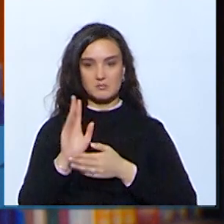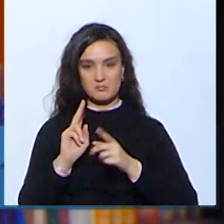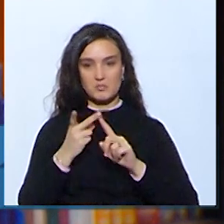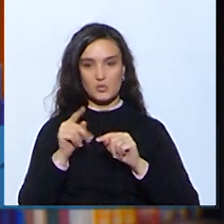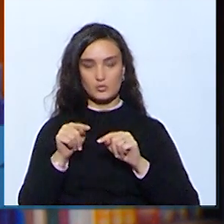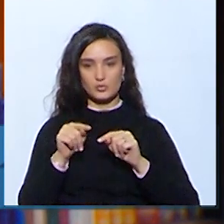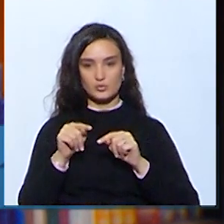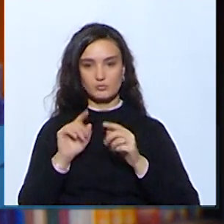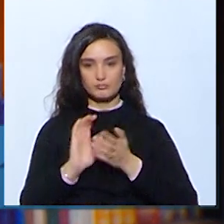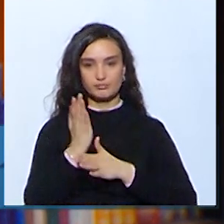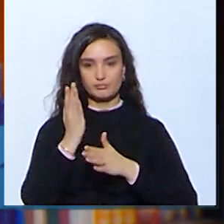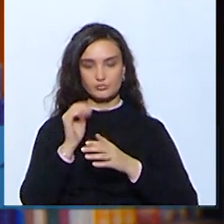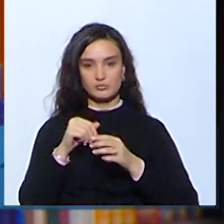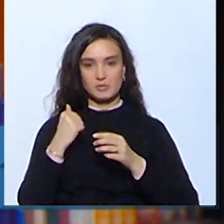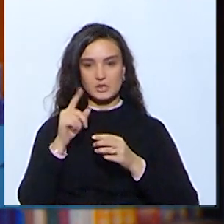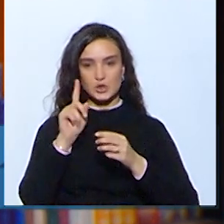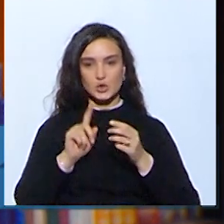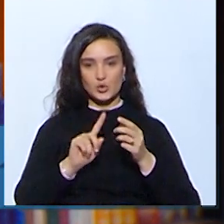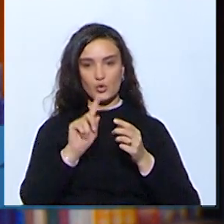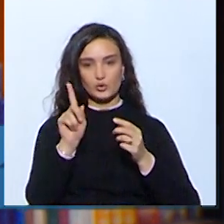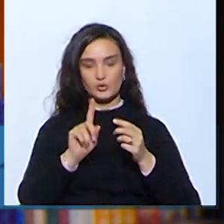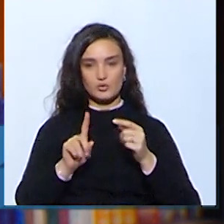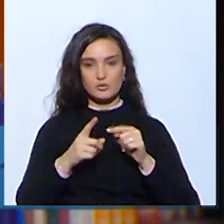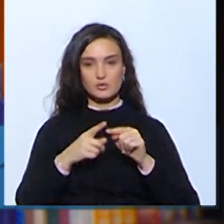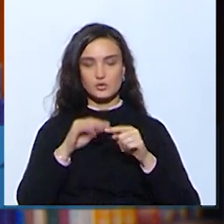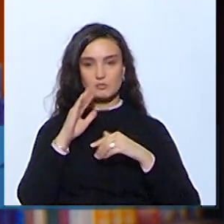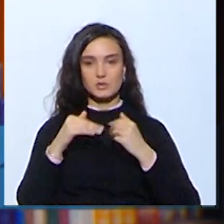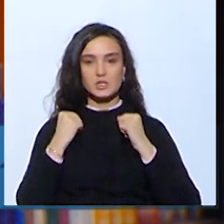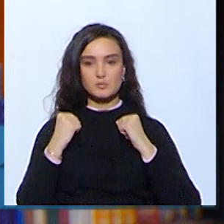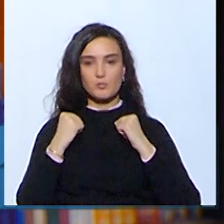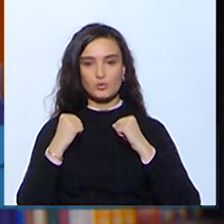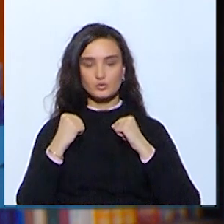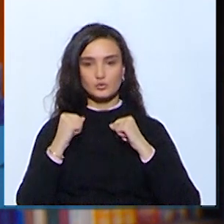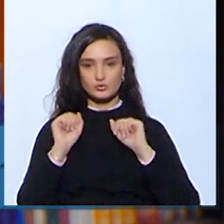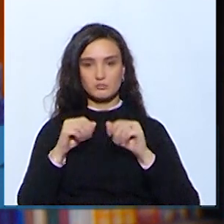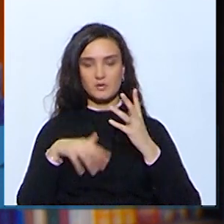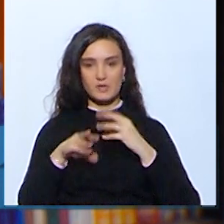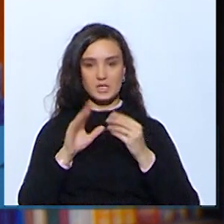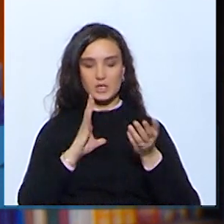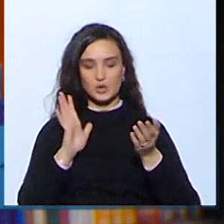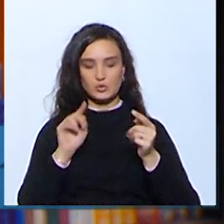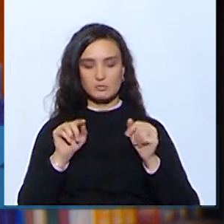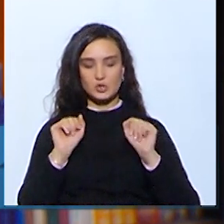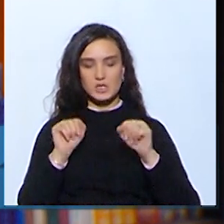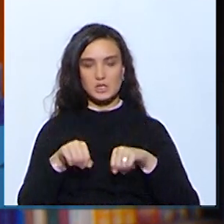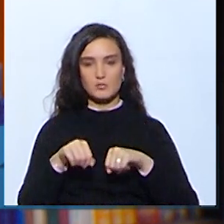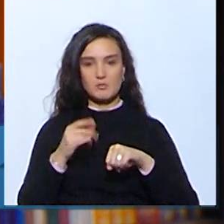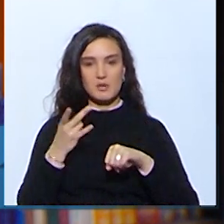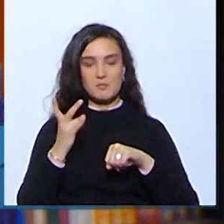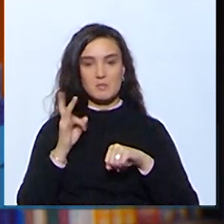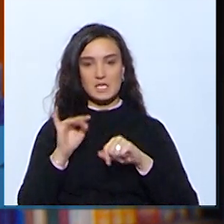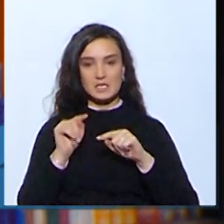უკვე სკოლიოზს უწყობს ხელს და შემდეგი კი სპორტი, ახლა შეიძლება ყველგან არ იყოს ამის შესაძლებლობა,